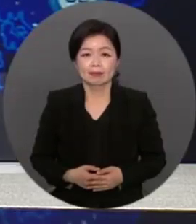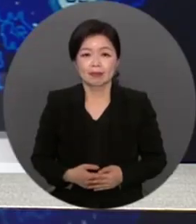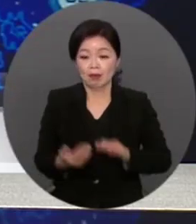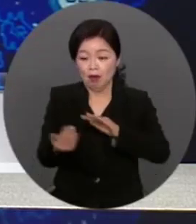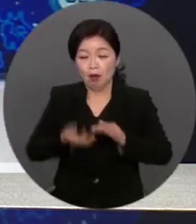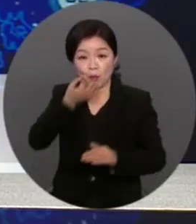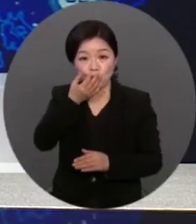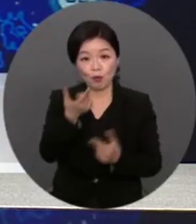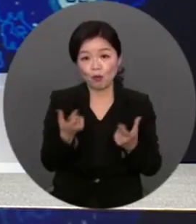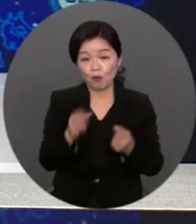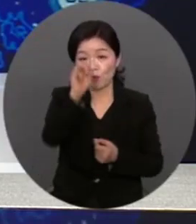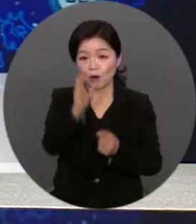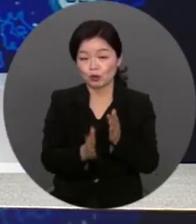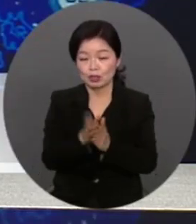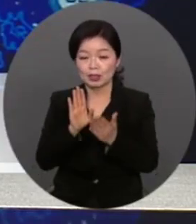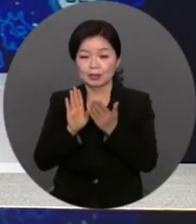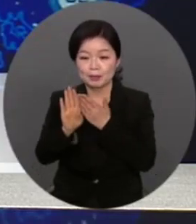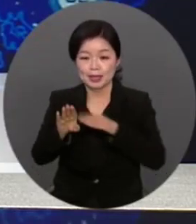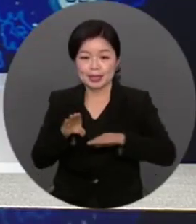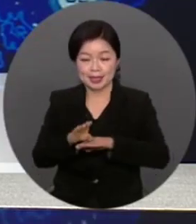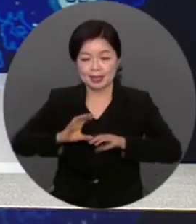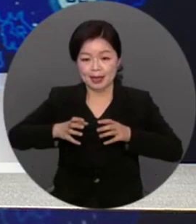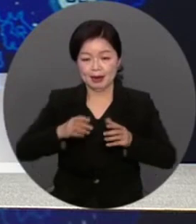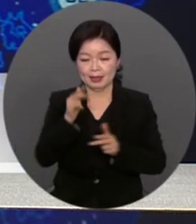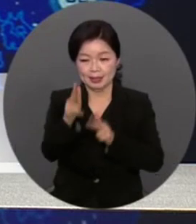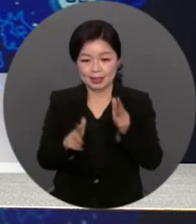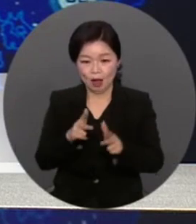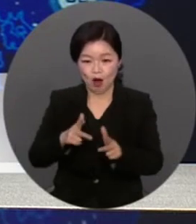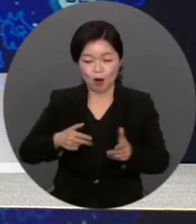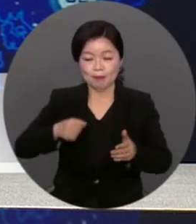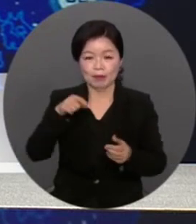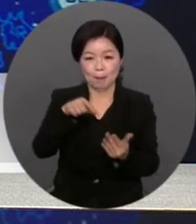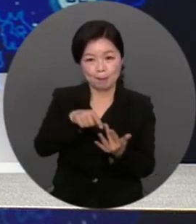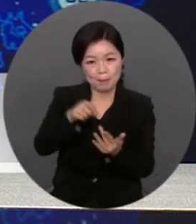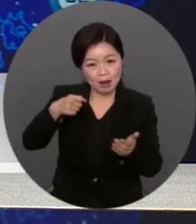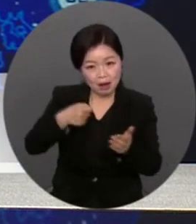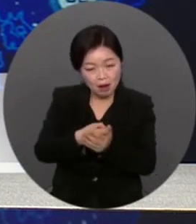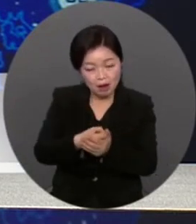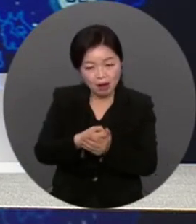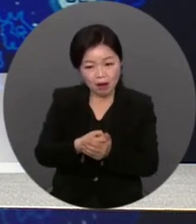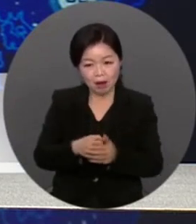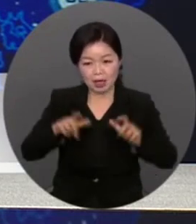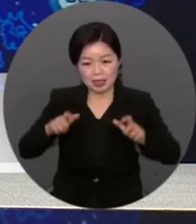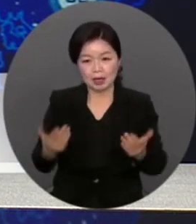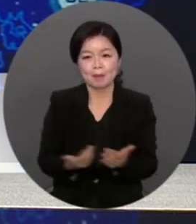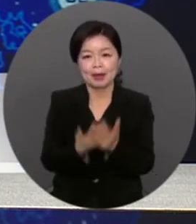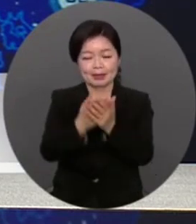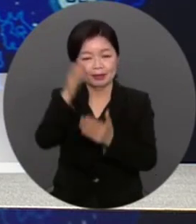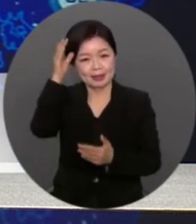앞서 보신 것처럼 광주시가 미래차 국가산단에 지정되면서 지역에 미칠 효과를 기대하는 분위기가 커지고